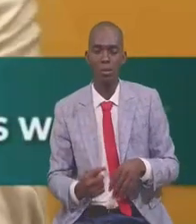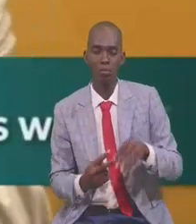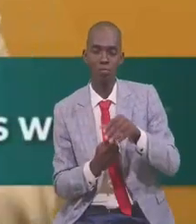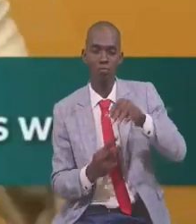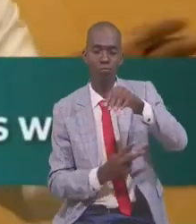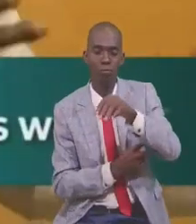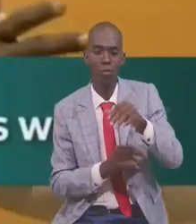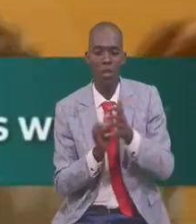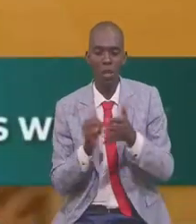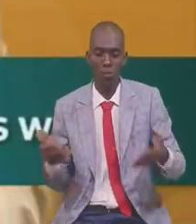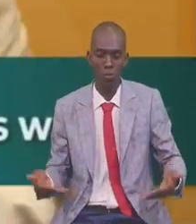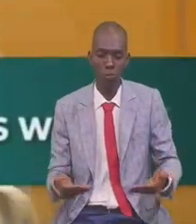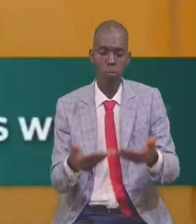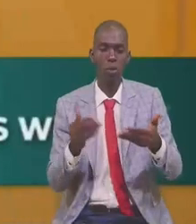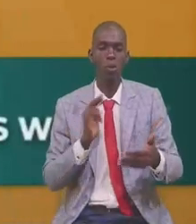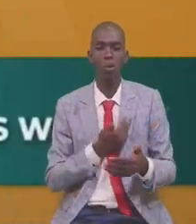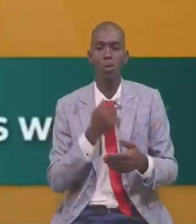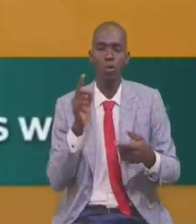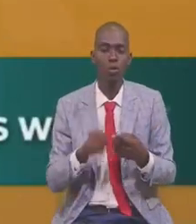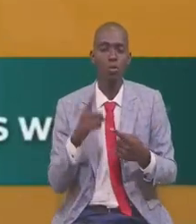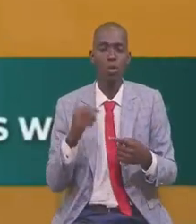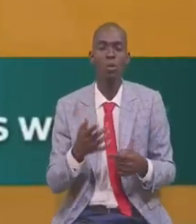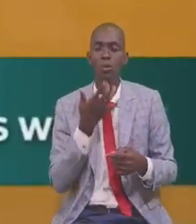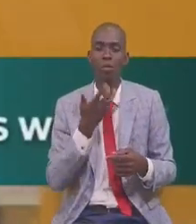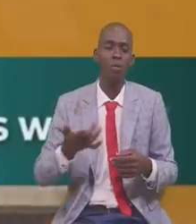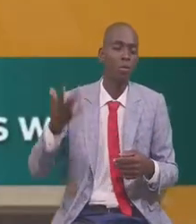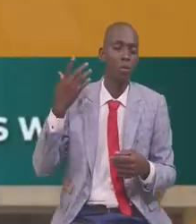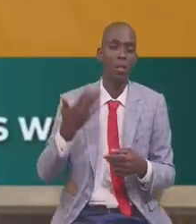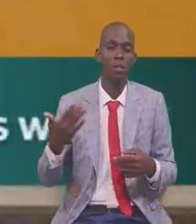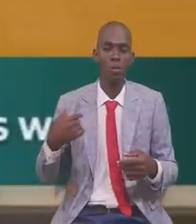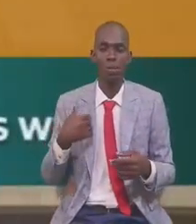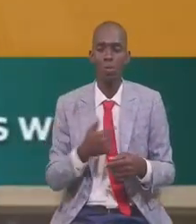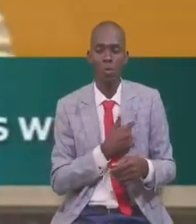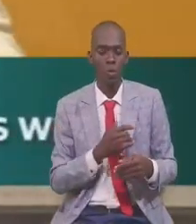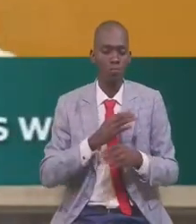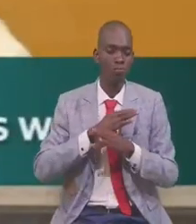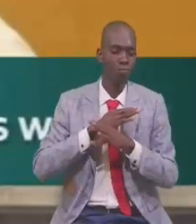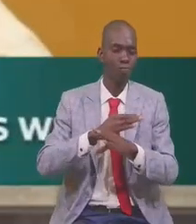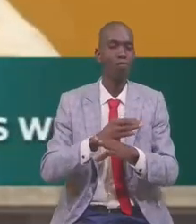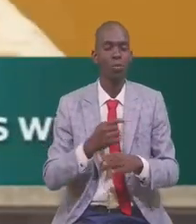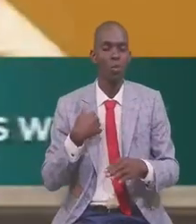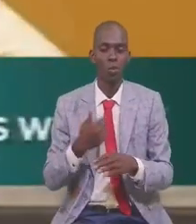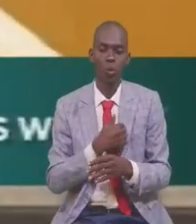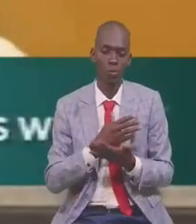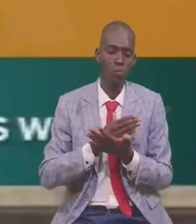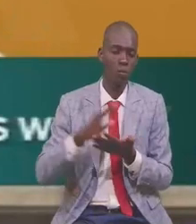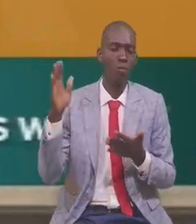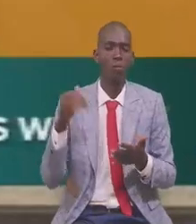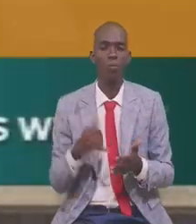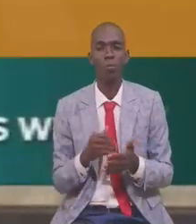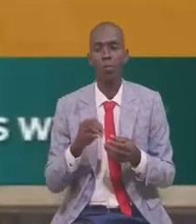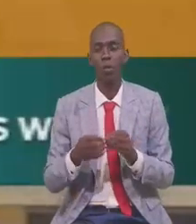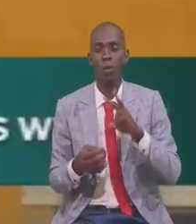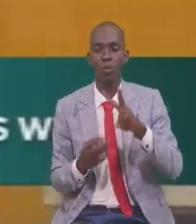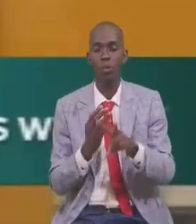choses. Nous brûlons les ponts qui nous connectent aux encombrements du passé.